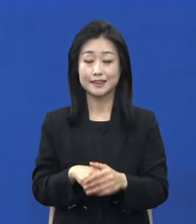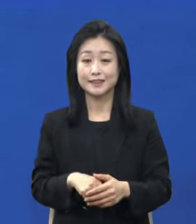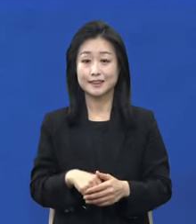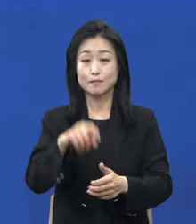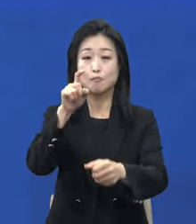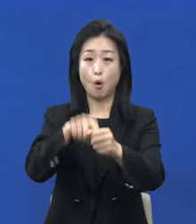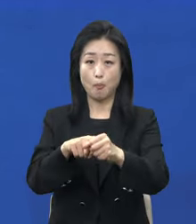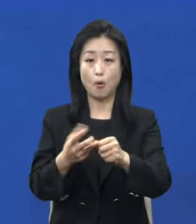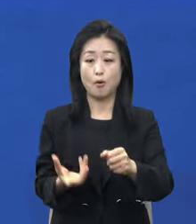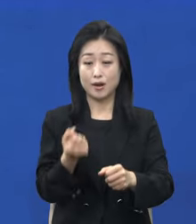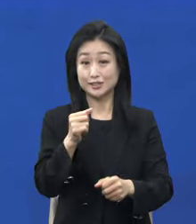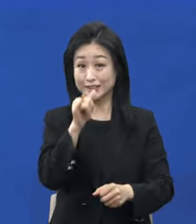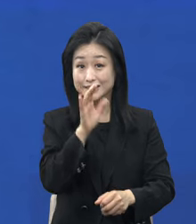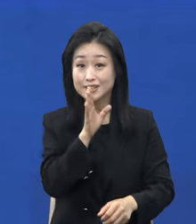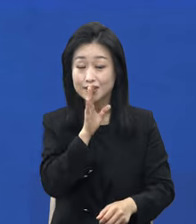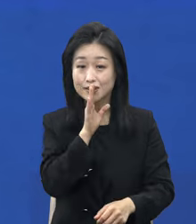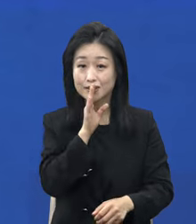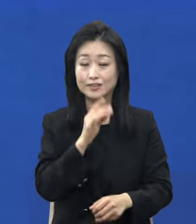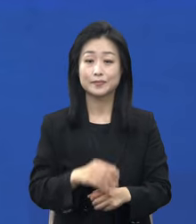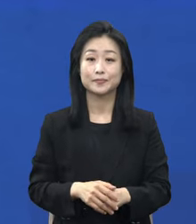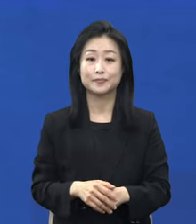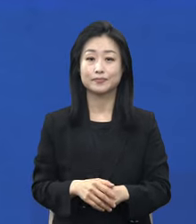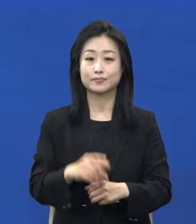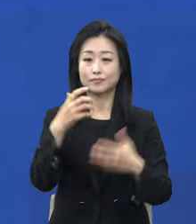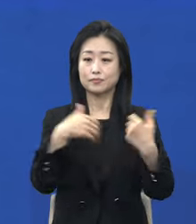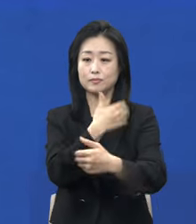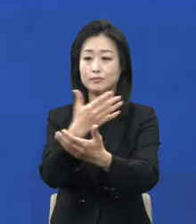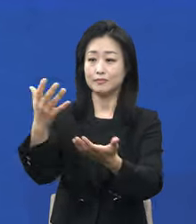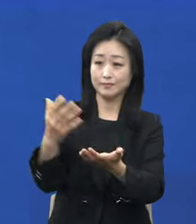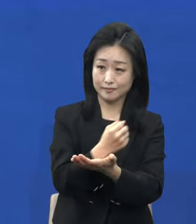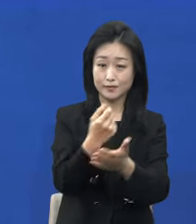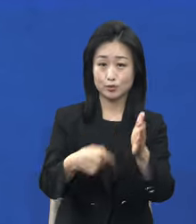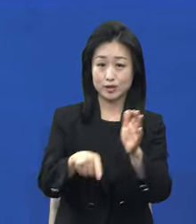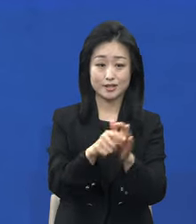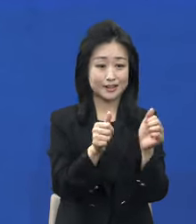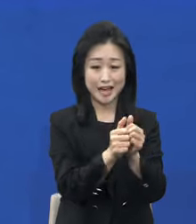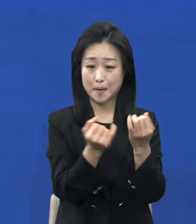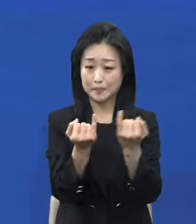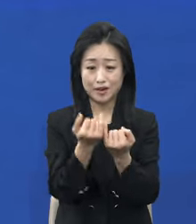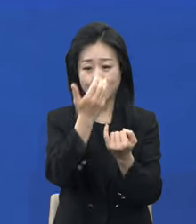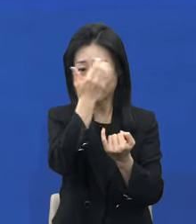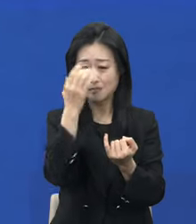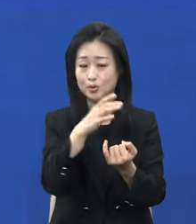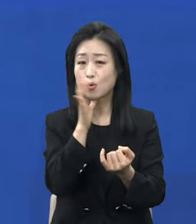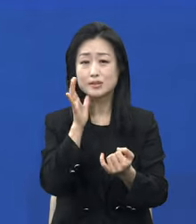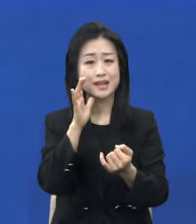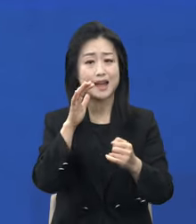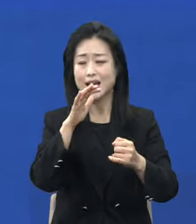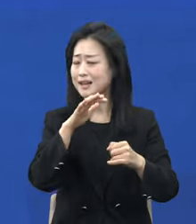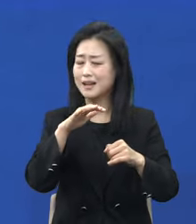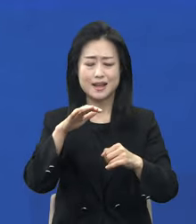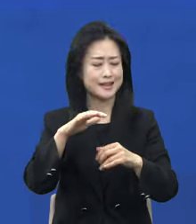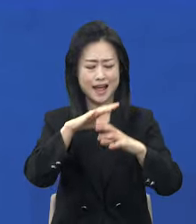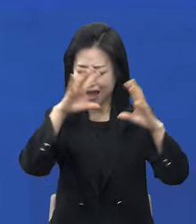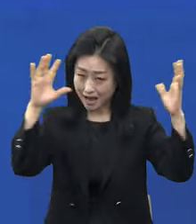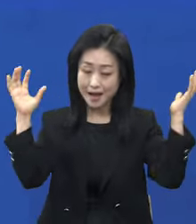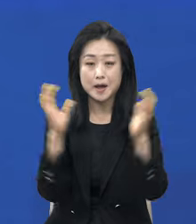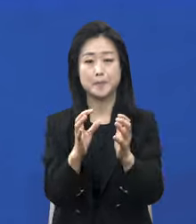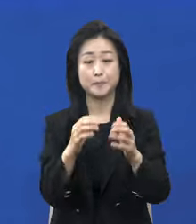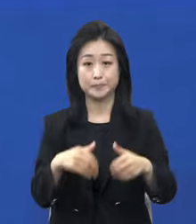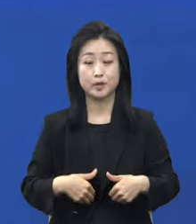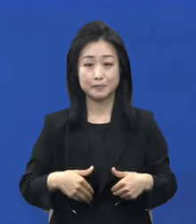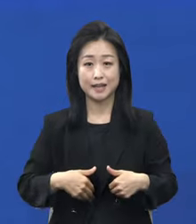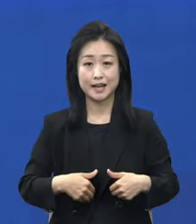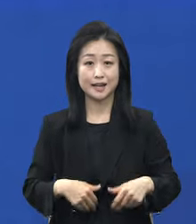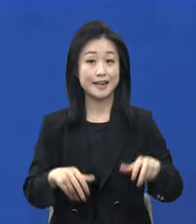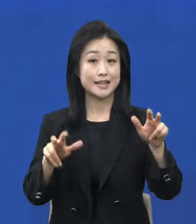목표로 합니다. 수권 정당으로 가는 길에 남녀노소 세대 간의 차이란 있을 수가 없습니다.